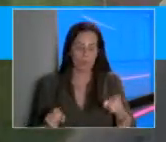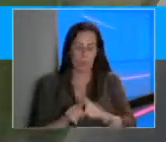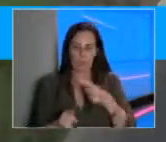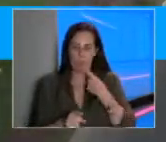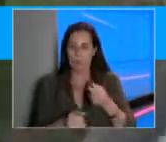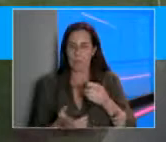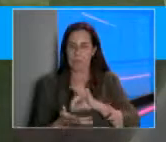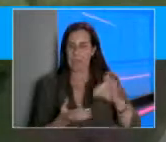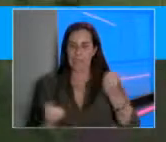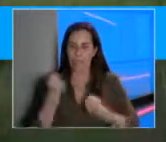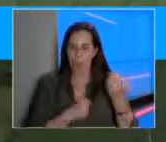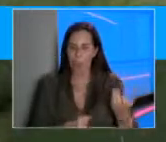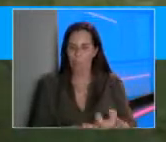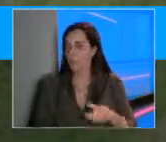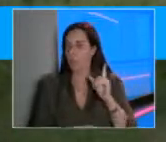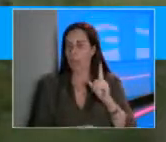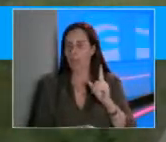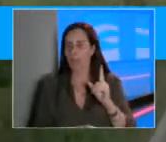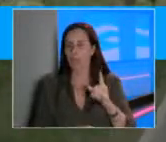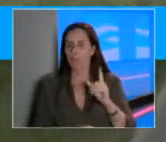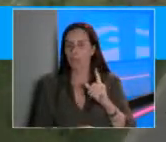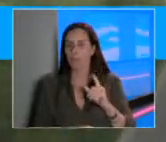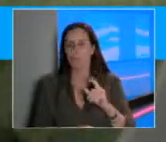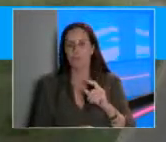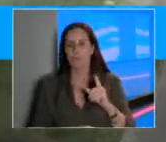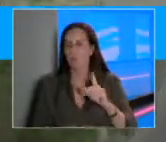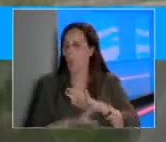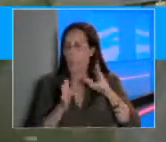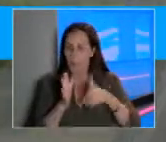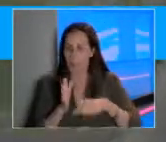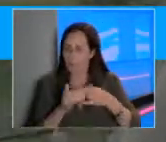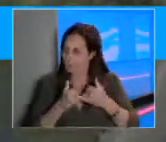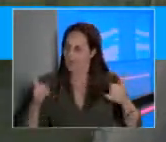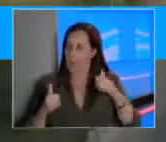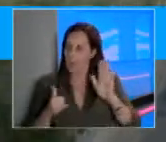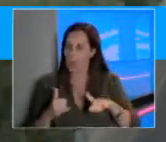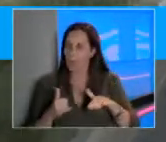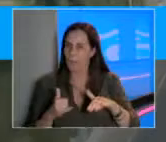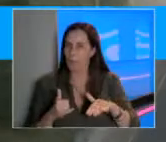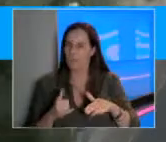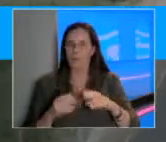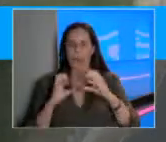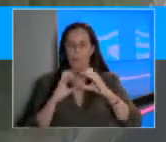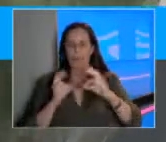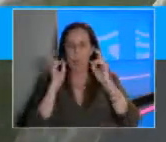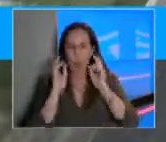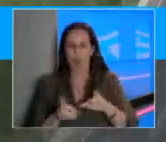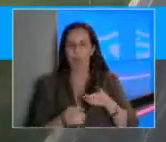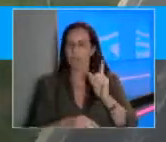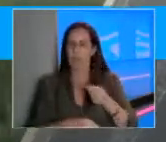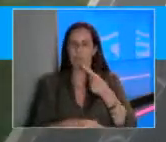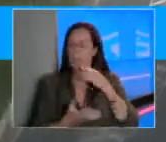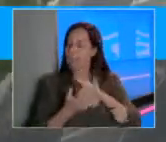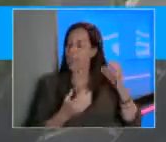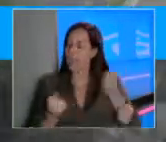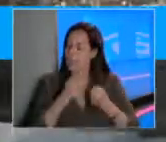משרד התחבורה. אבל לצד זאת צריך לומר שלא רק ברכבת הם התקדמו גם בנתיבים המהירים. צריך לומר